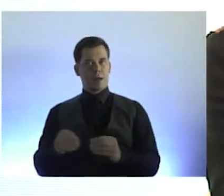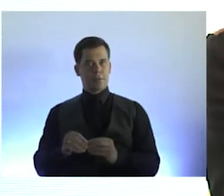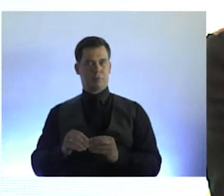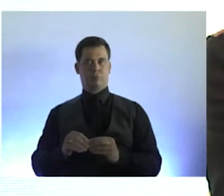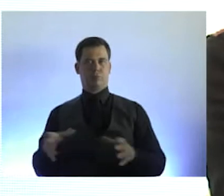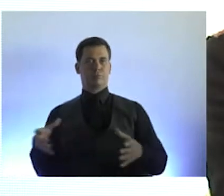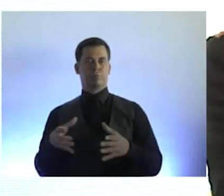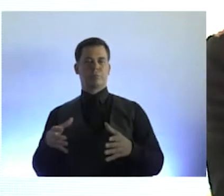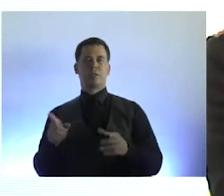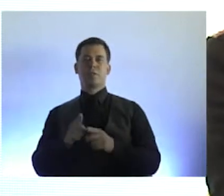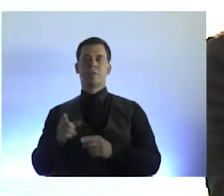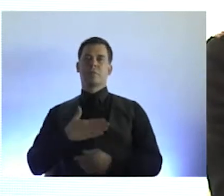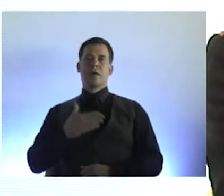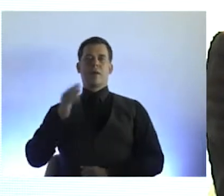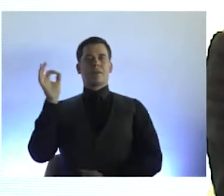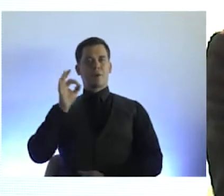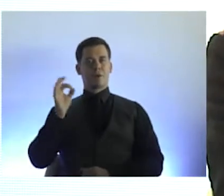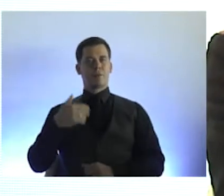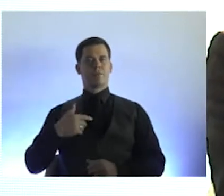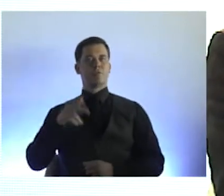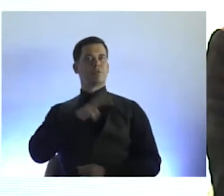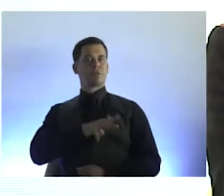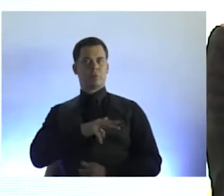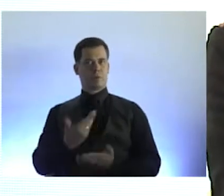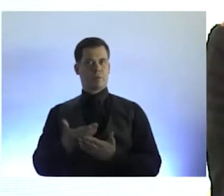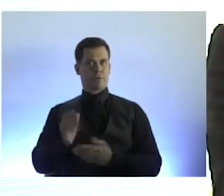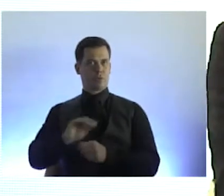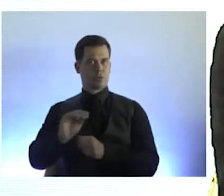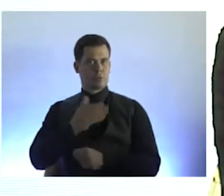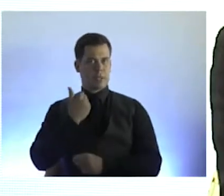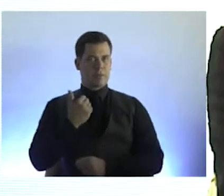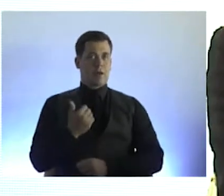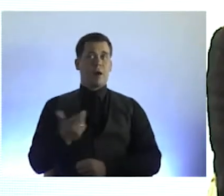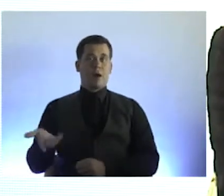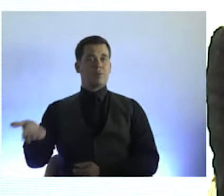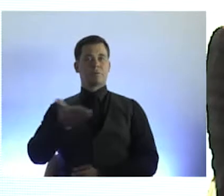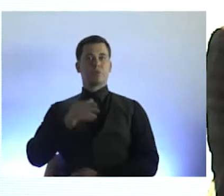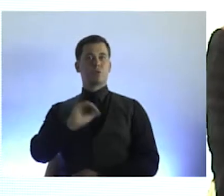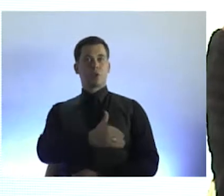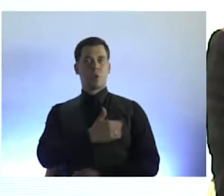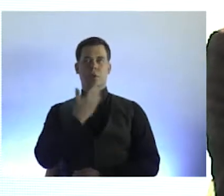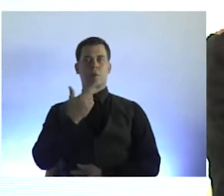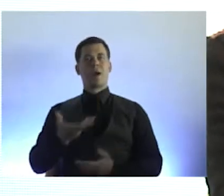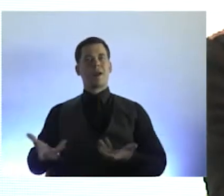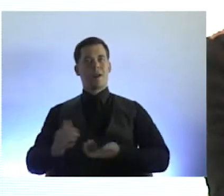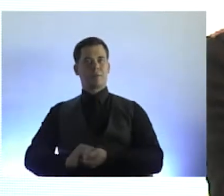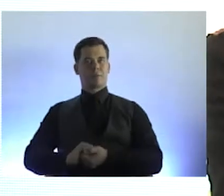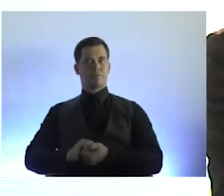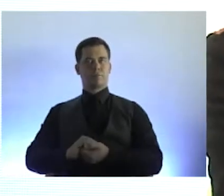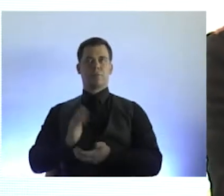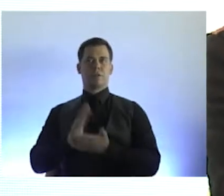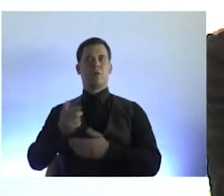swoje teorie też jako socjolog, dlaczego szkoła tego nie uczy, ale no nie uczy. Nie uczy działania razem. To jest wciąż